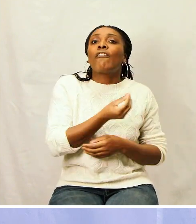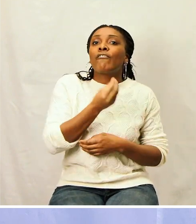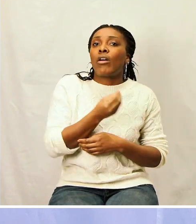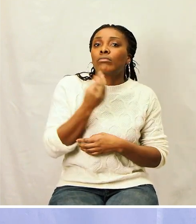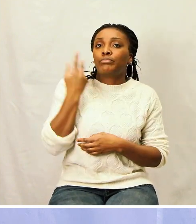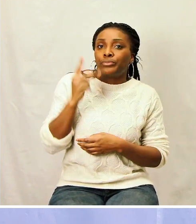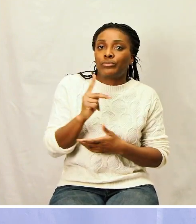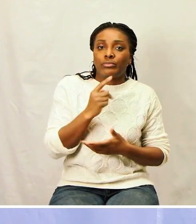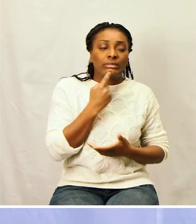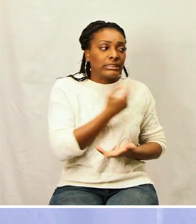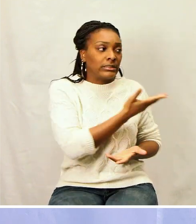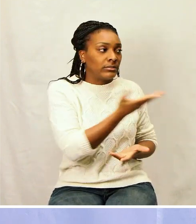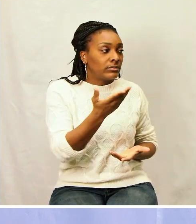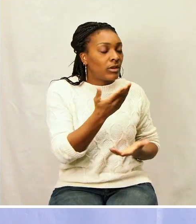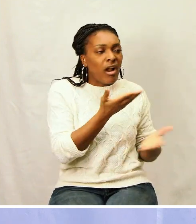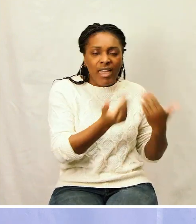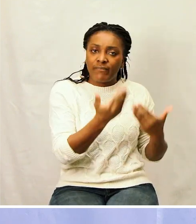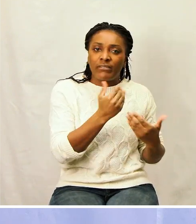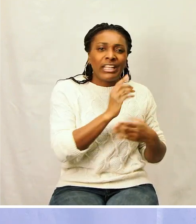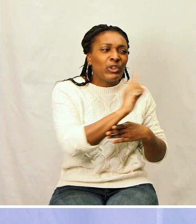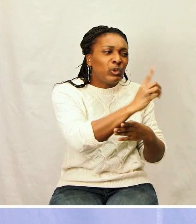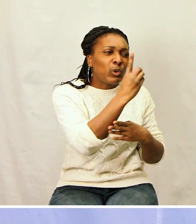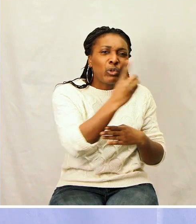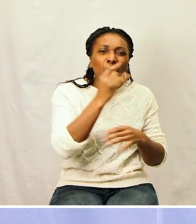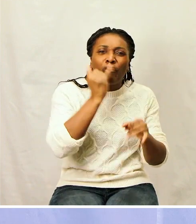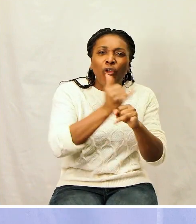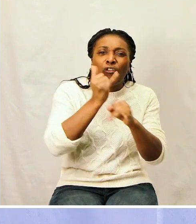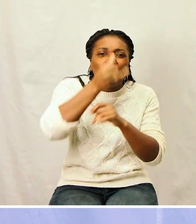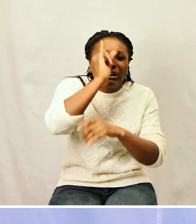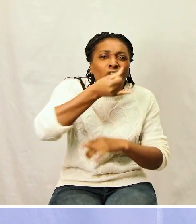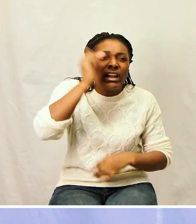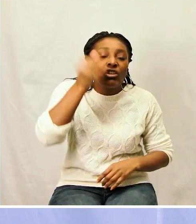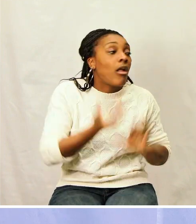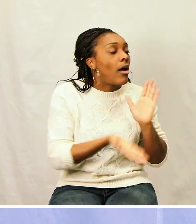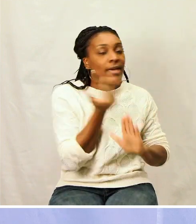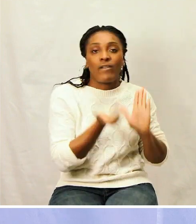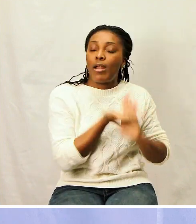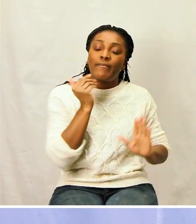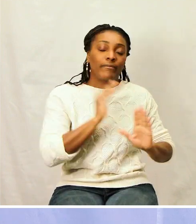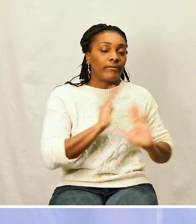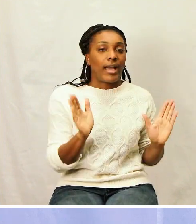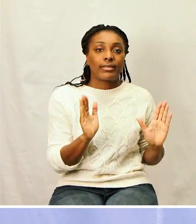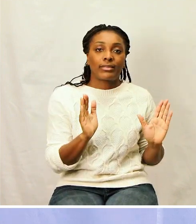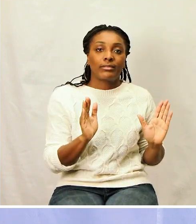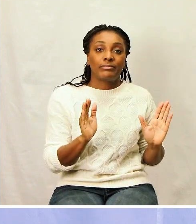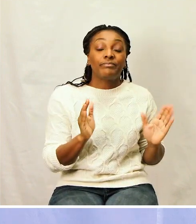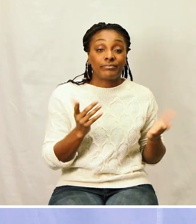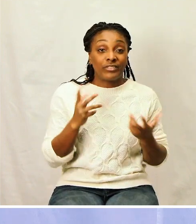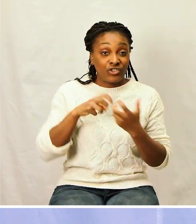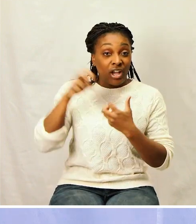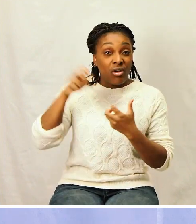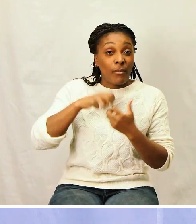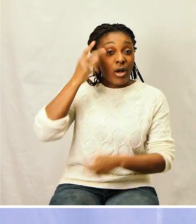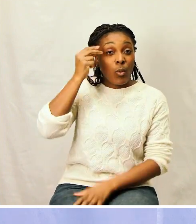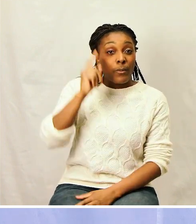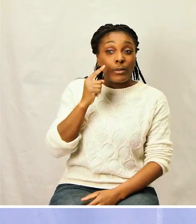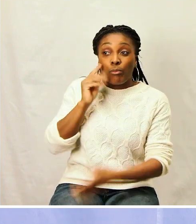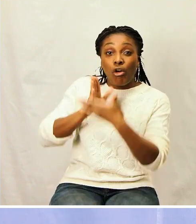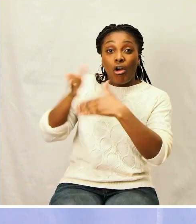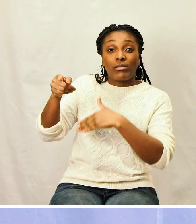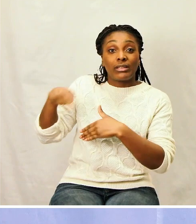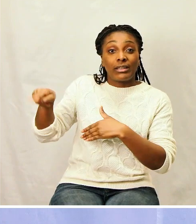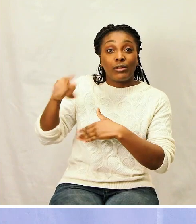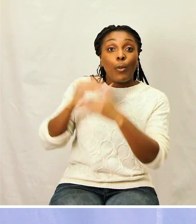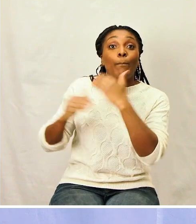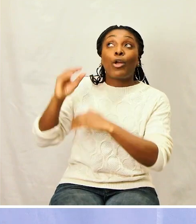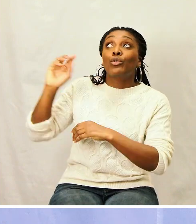bien il va leur donner cet ordre ôter les dieux étrangers on voit que Jacob a pris conscience que pour aller et rentrer pleinement dans